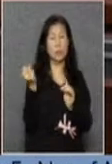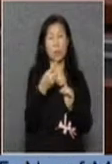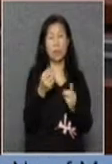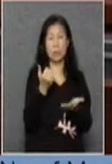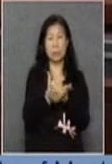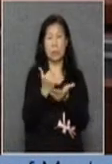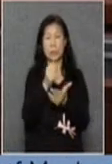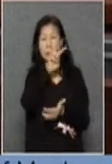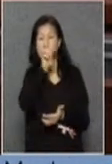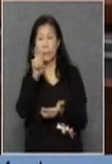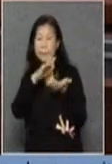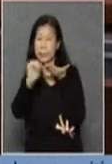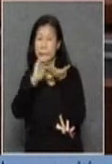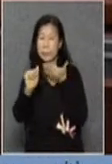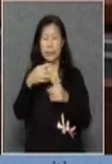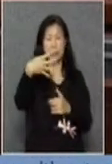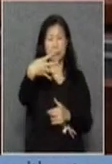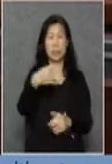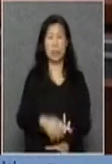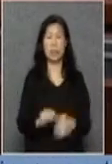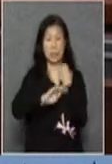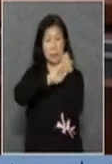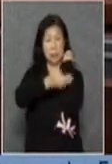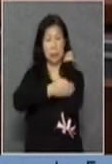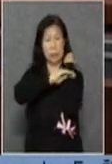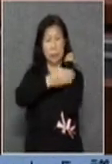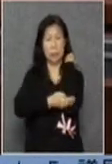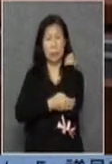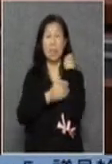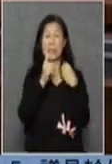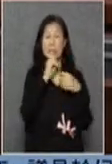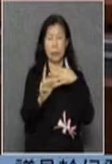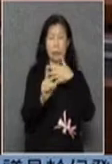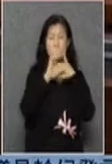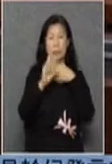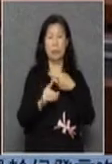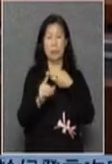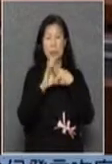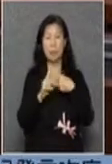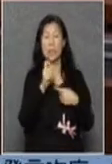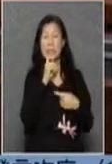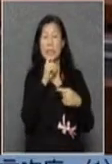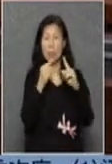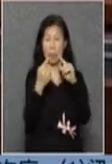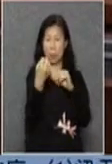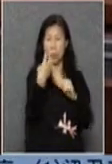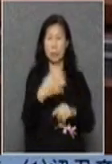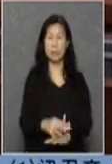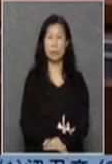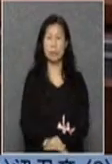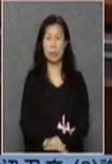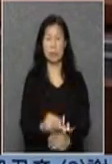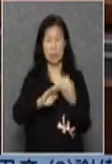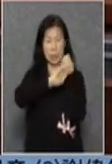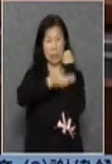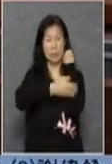到。第四，我們的法治亦都是受到挑戰，甚至乎有人說我們的法律